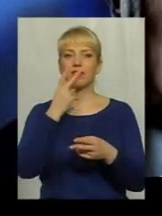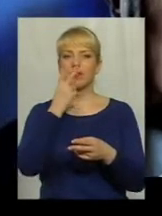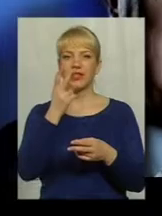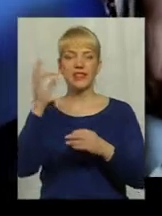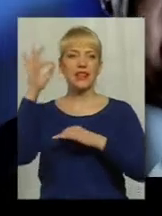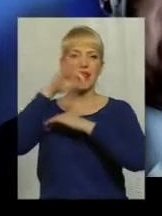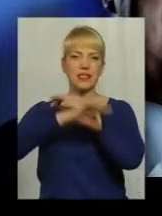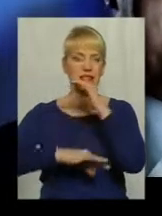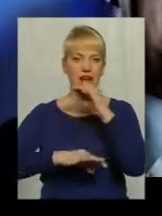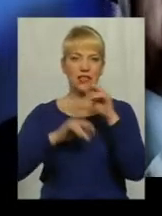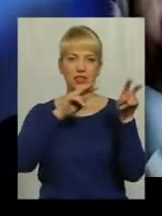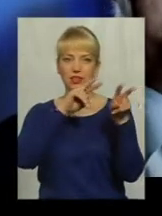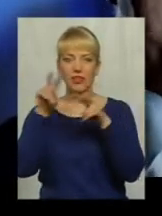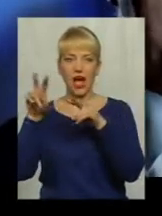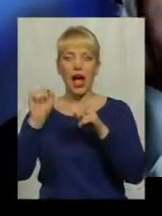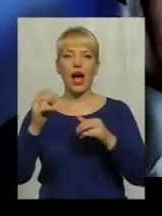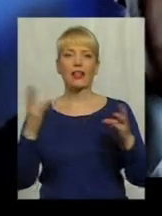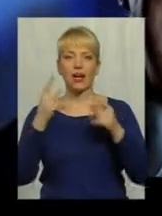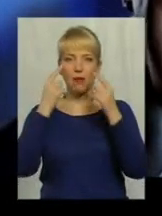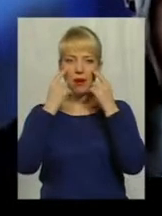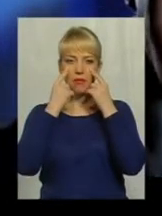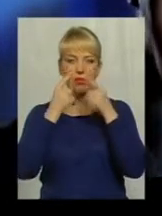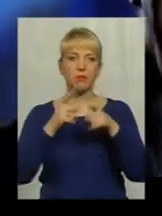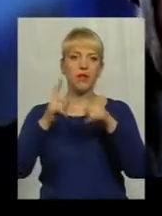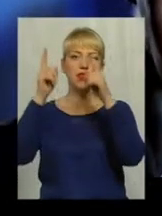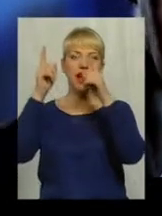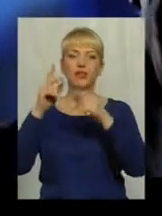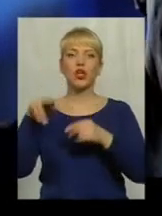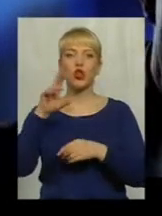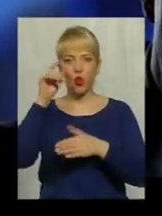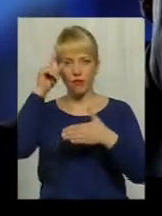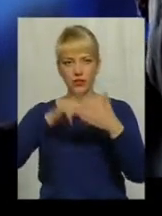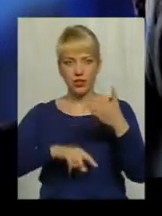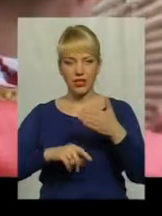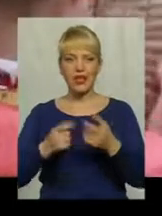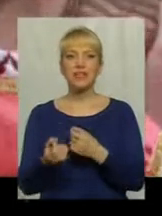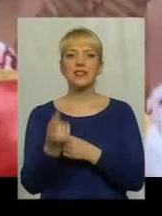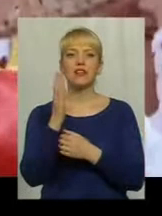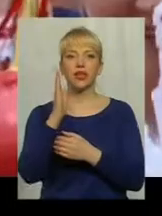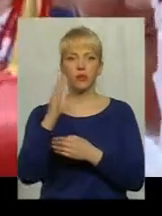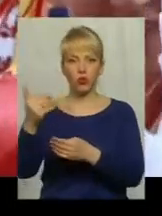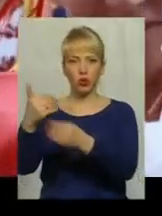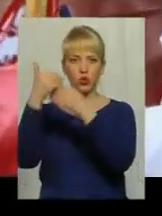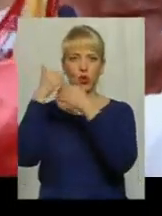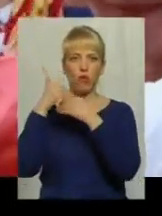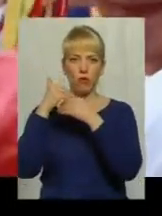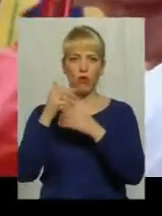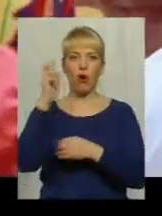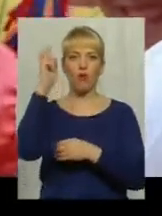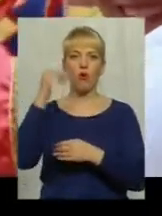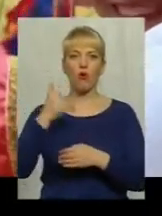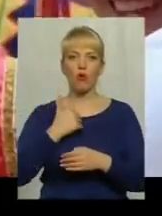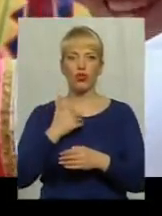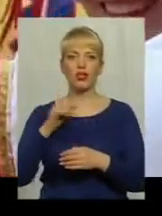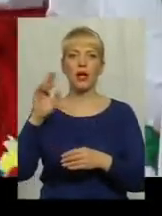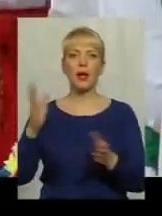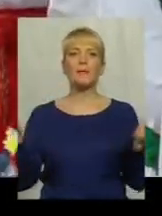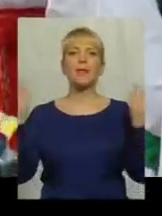Захід, а треба підняти свої очі до гір, звідти прийде допомога. Бо хоче благословити цю націю,